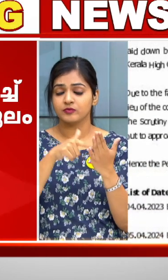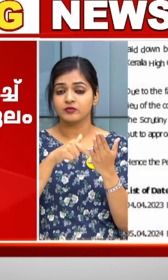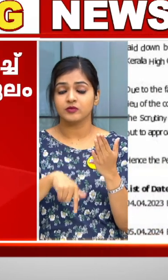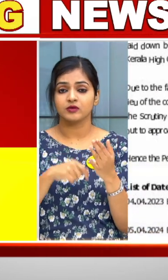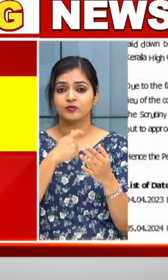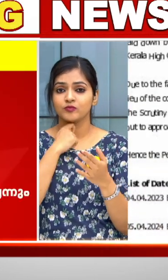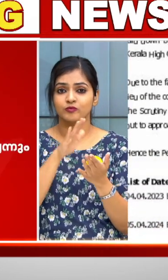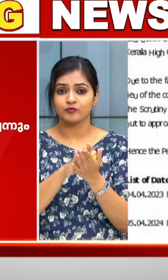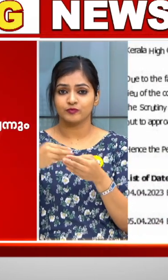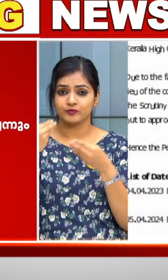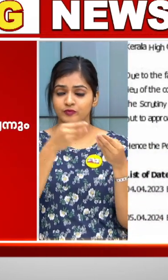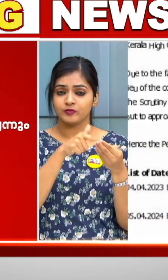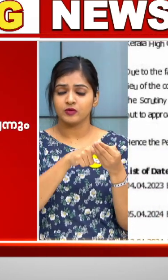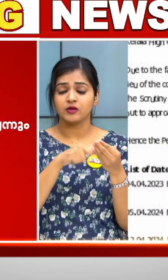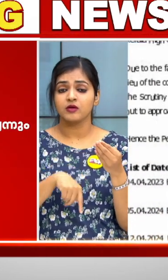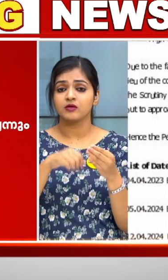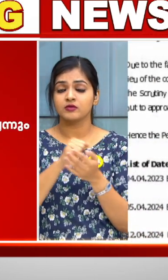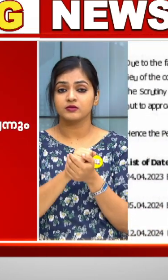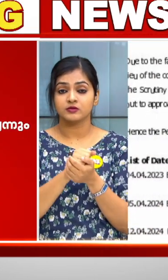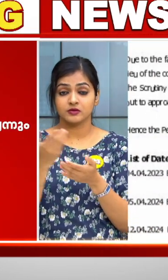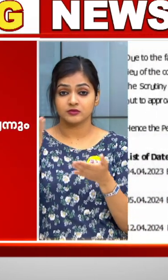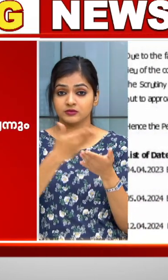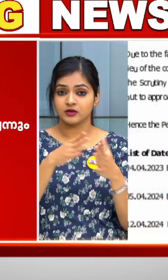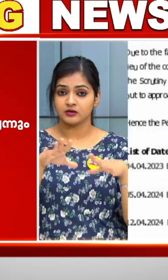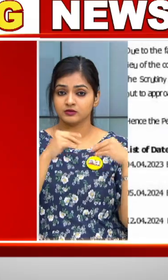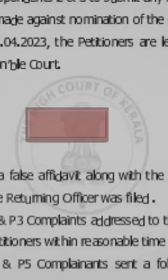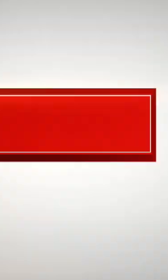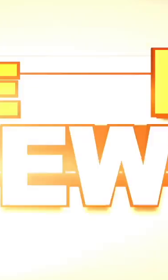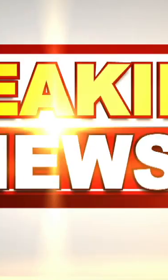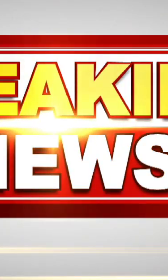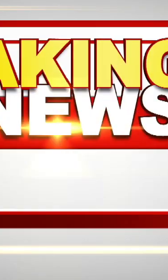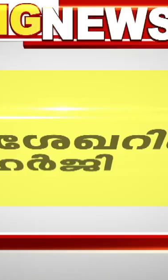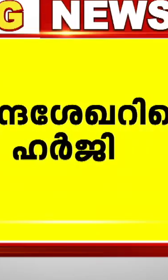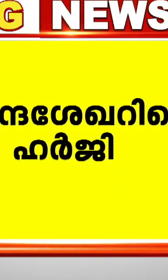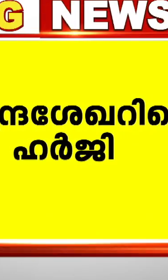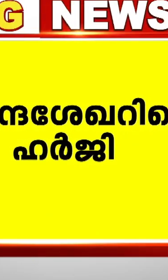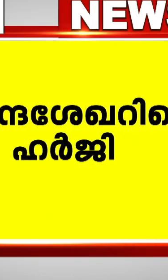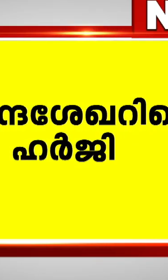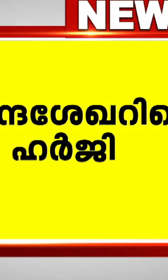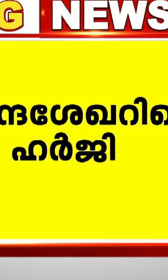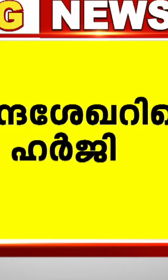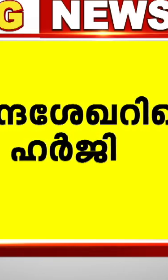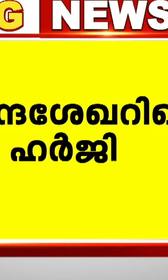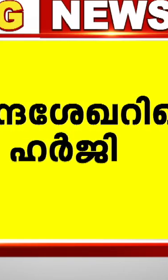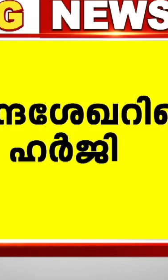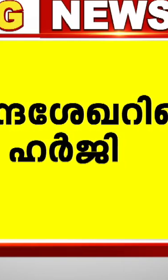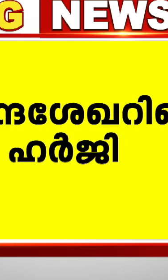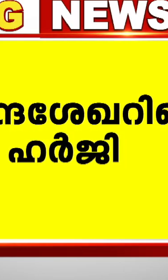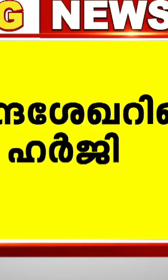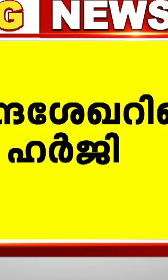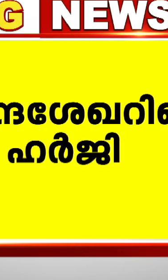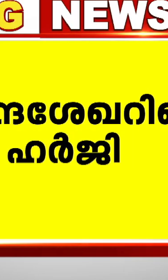നാമനിർദ്ദേശ പത്രിക സ്വീകരിച്ചത് ചട്ടവിരുദ്ധമാണെന്ന് ഹർജിയിൽ പറയുന്നു. വീടിന്റെയും കാറിന്റെയും വിവരങ്ങൾ രാജീവ്